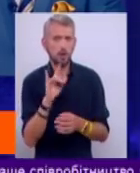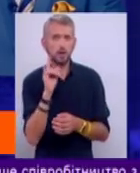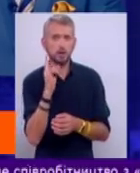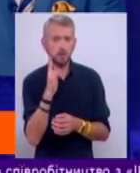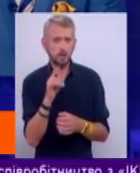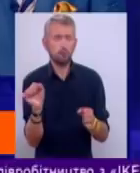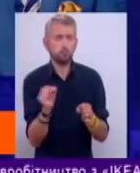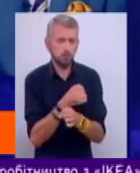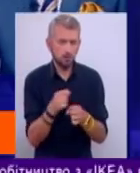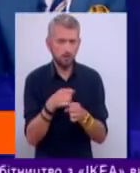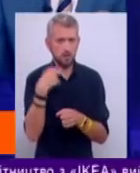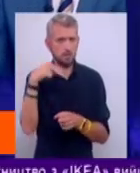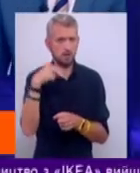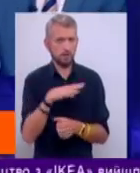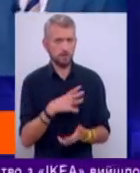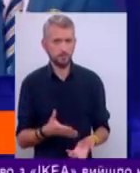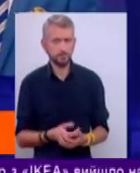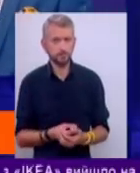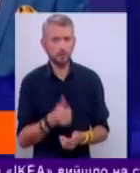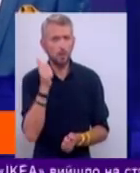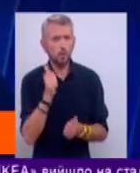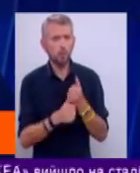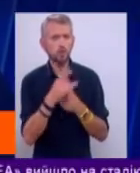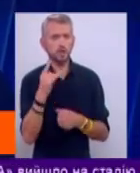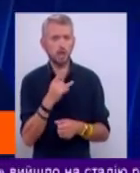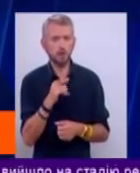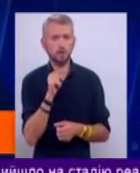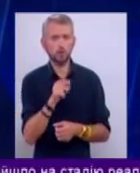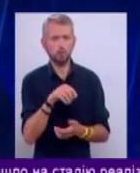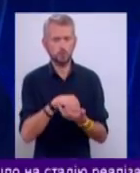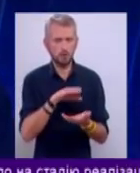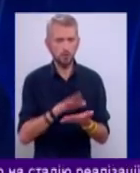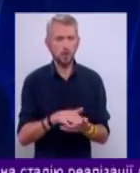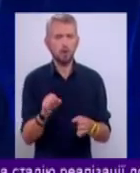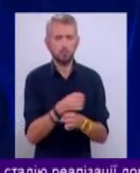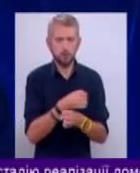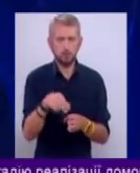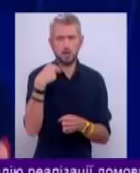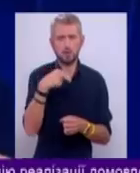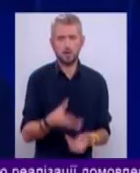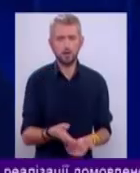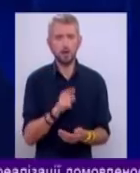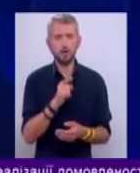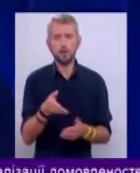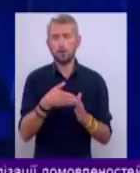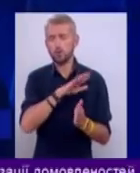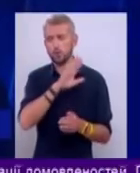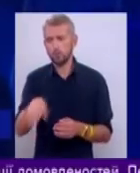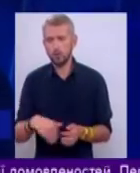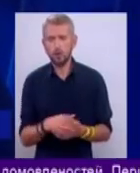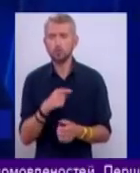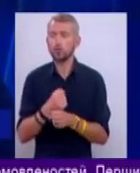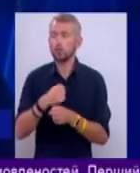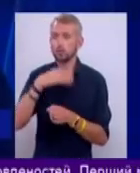билася на перервах. Кожен раз йому записували, бився на перерві. Він приходить додому. Що